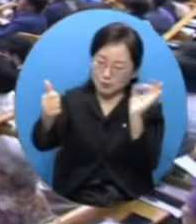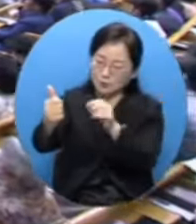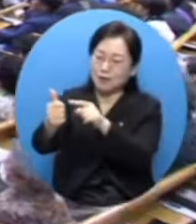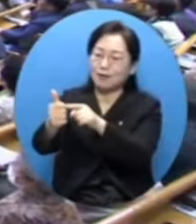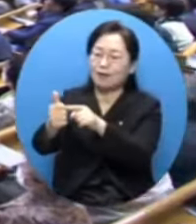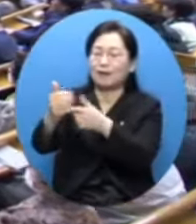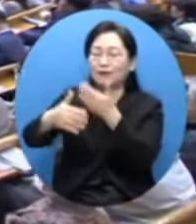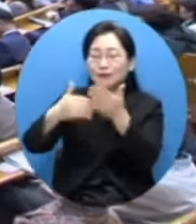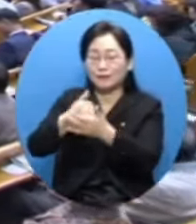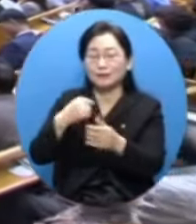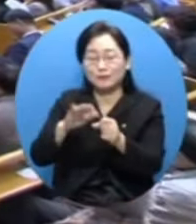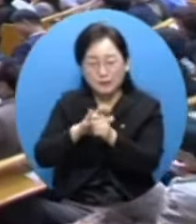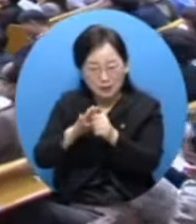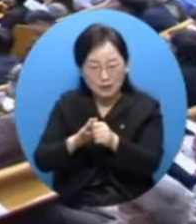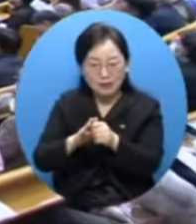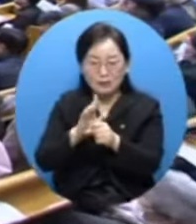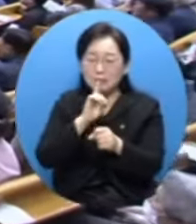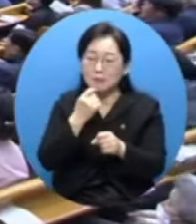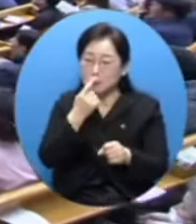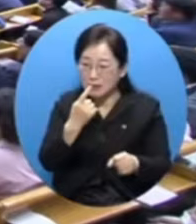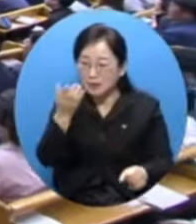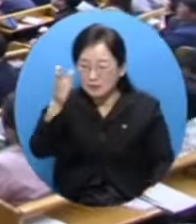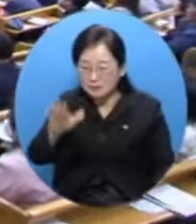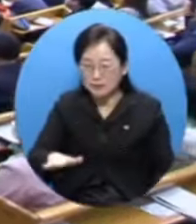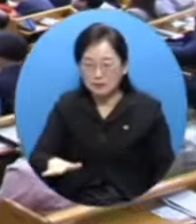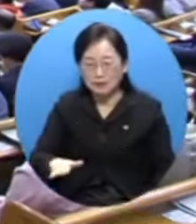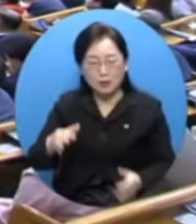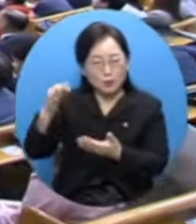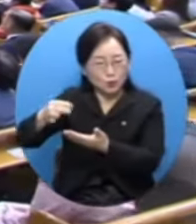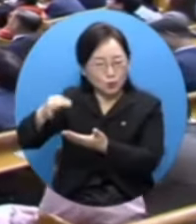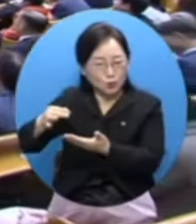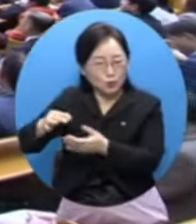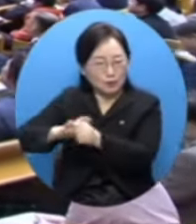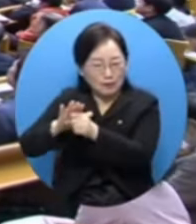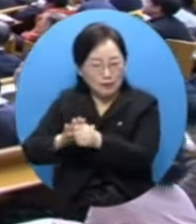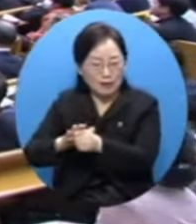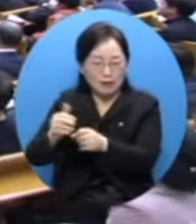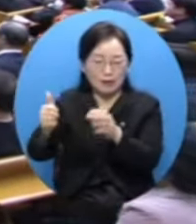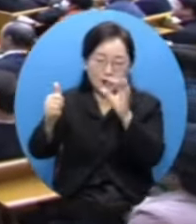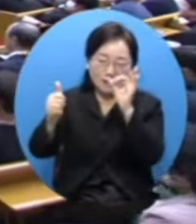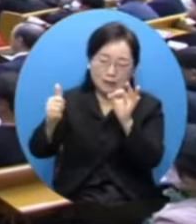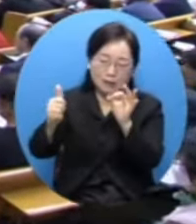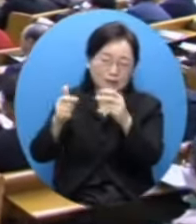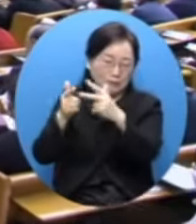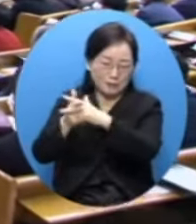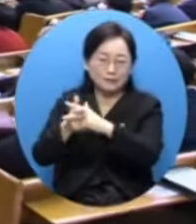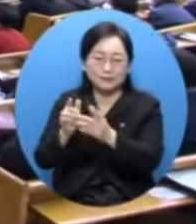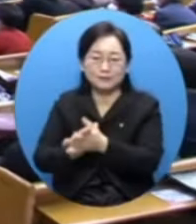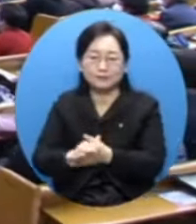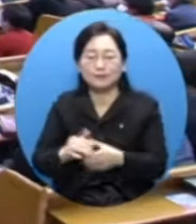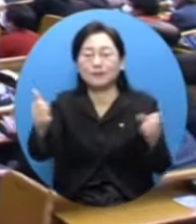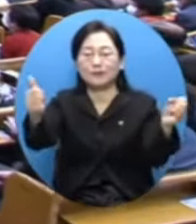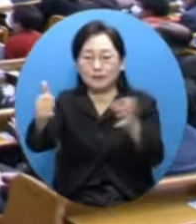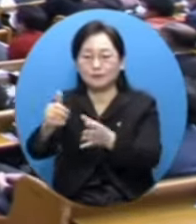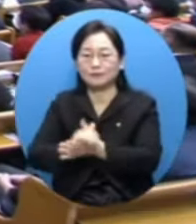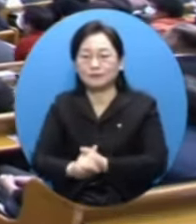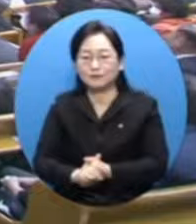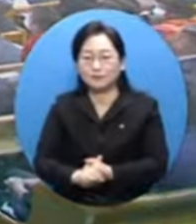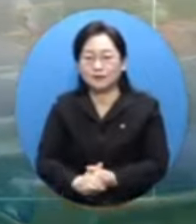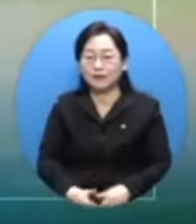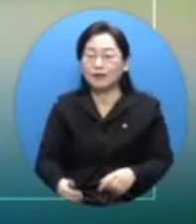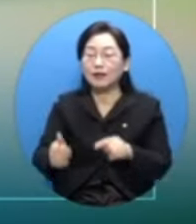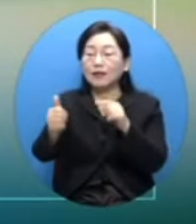하나님을 사랑한다고 하면서도 그 가진 많은 물질을 더 사랑할 것을 주님이 보시고 이와 같이 말씀하셨습니다.